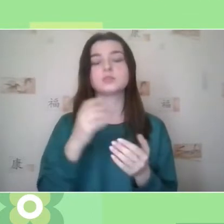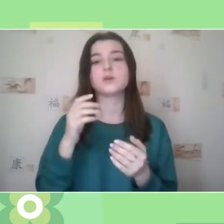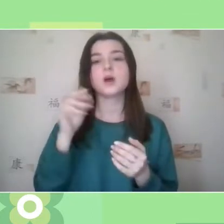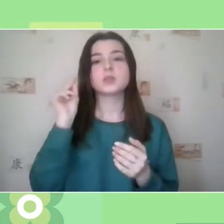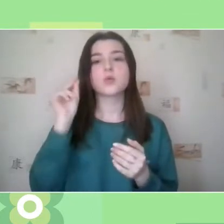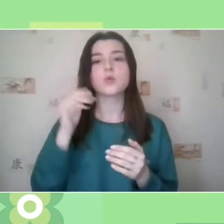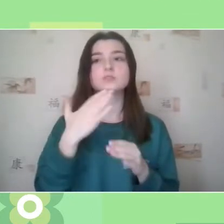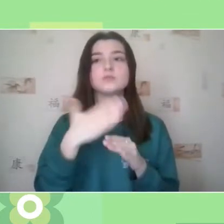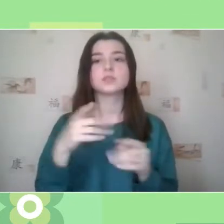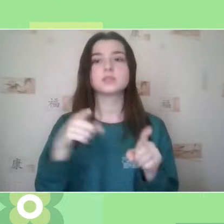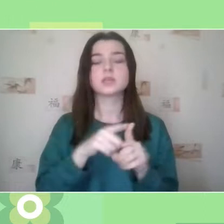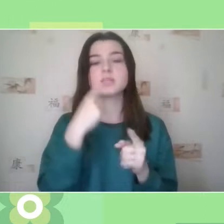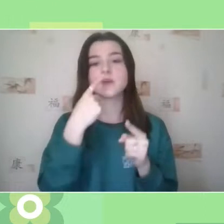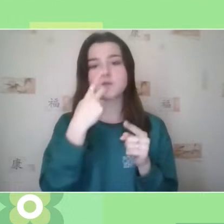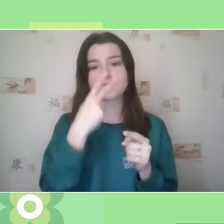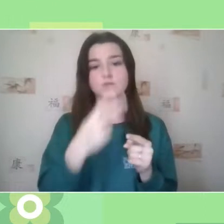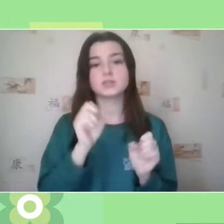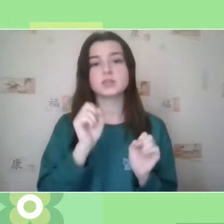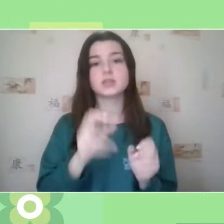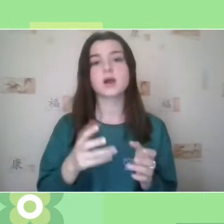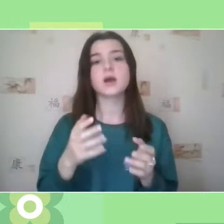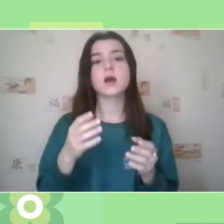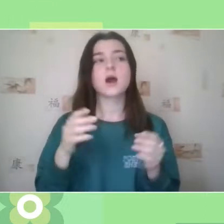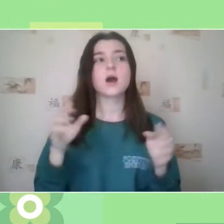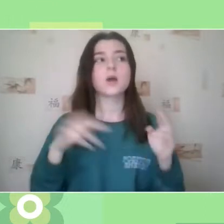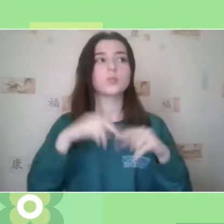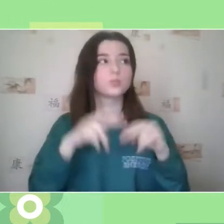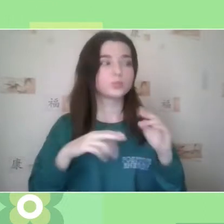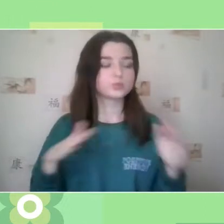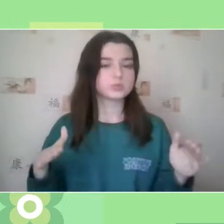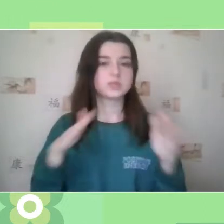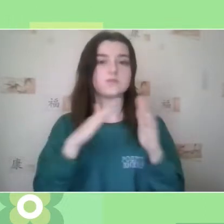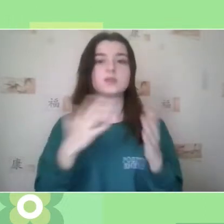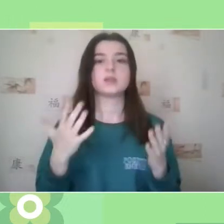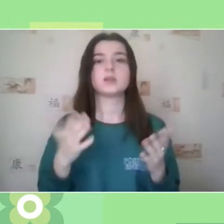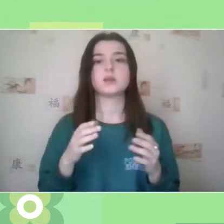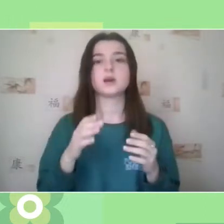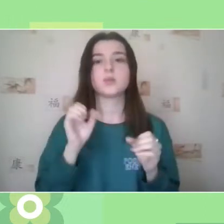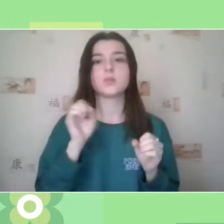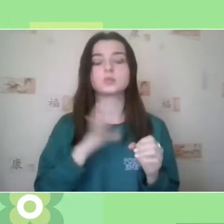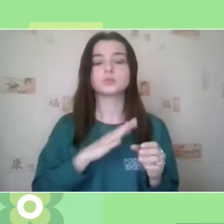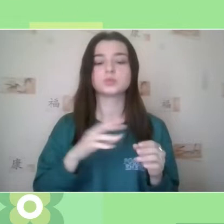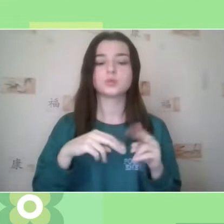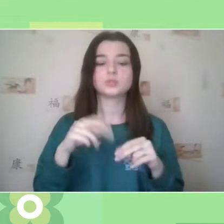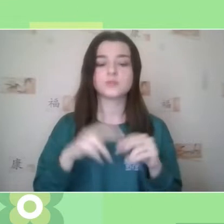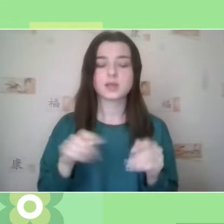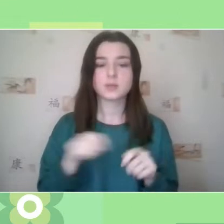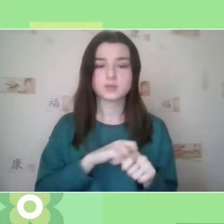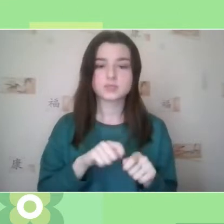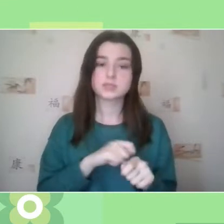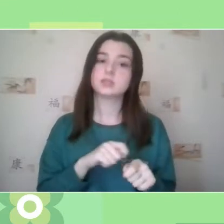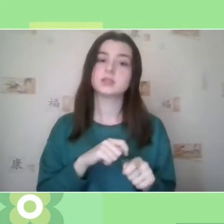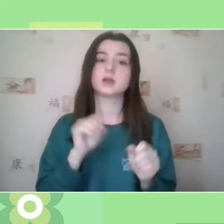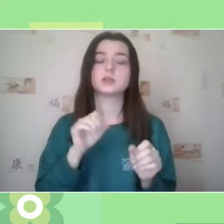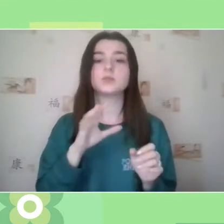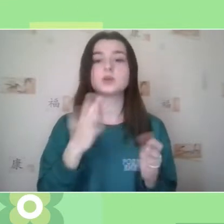наприклад, такі види, як обладнання, будівлі, якась техніка, це можуть бути будівельні матеріали. Якщо ми говоримо про